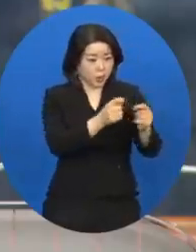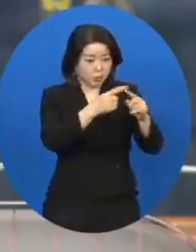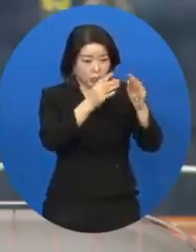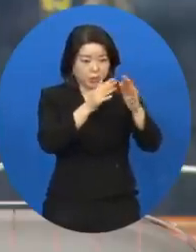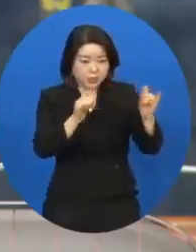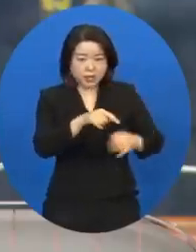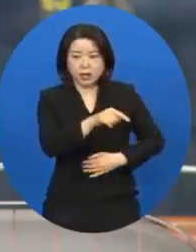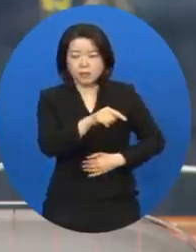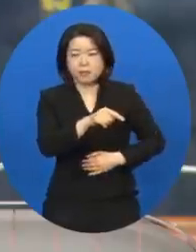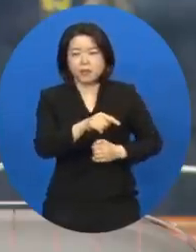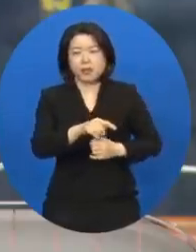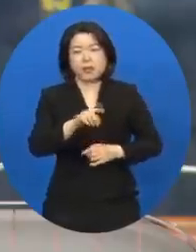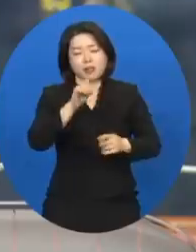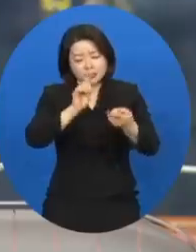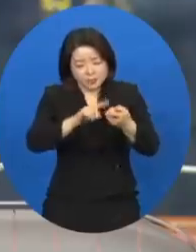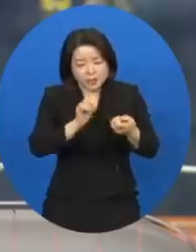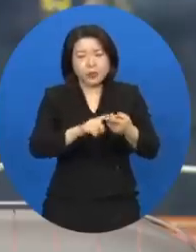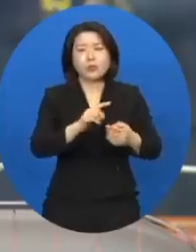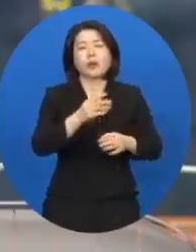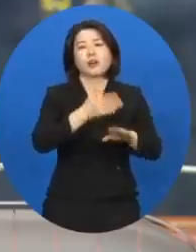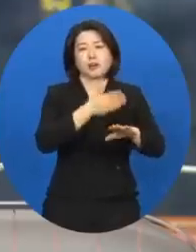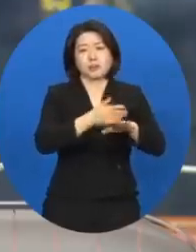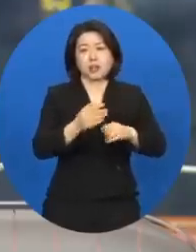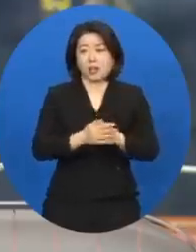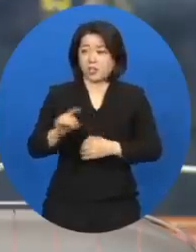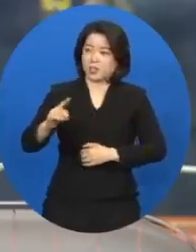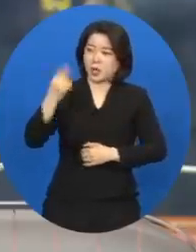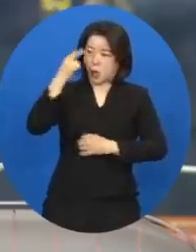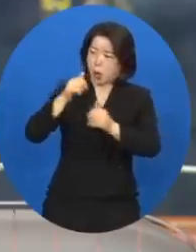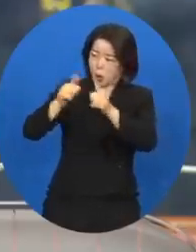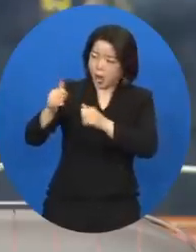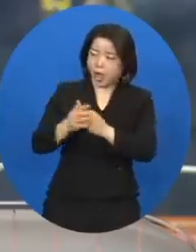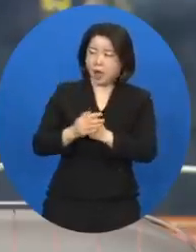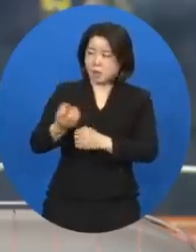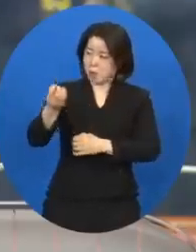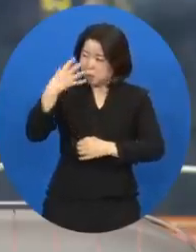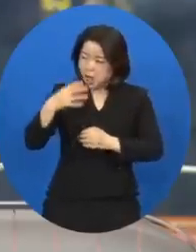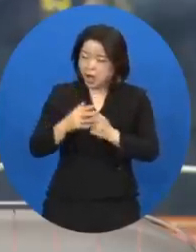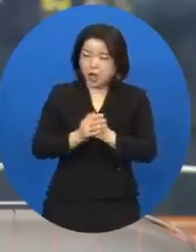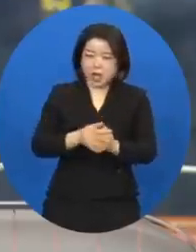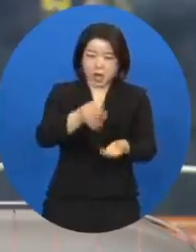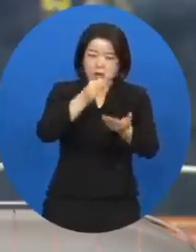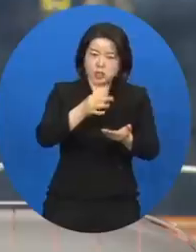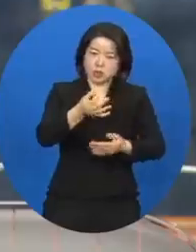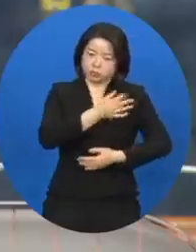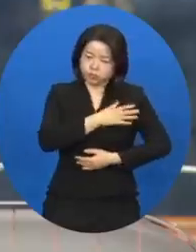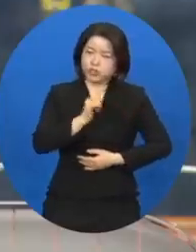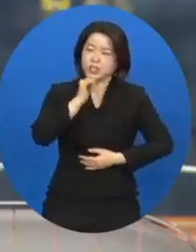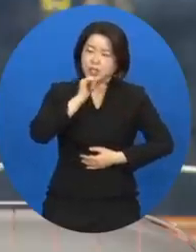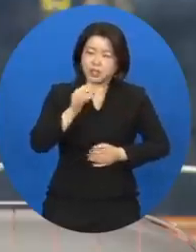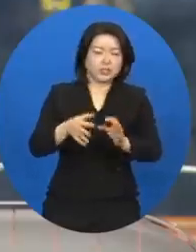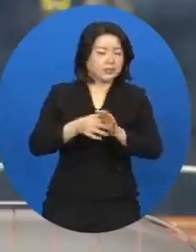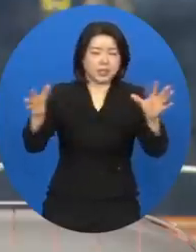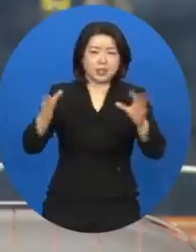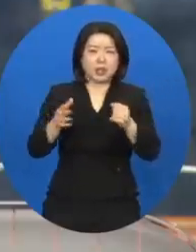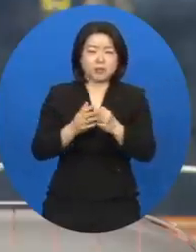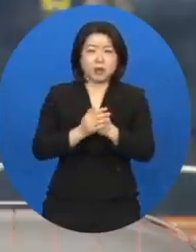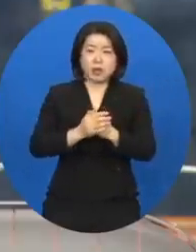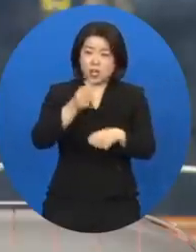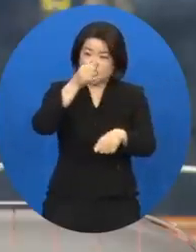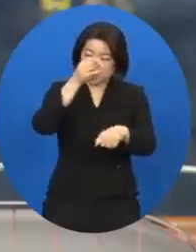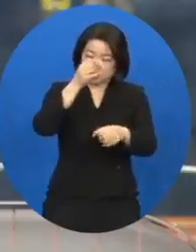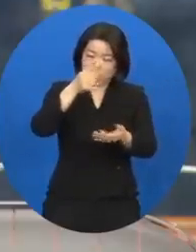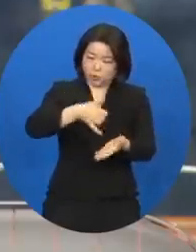그분이 뭐 잘생긴 분이든 못생긴 분이든 재산이 있는 분이든 없는 분이든 성품이 좋든지 나쁘든 아무 상관이